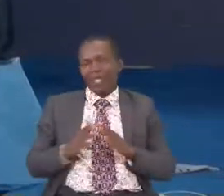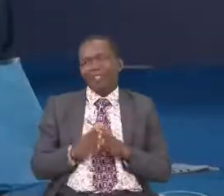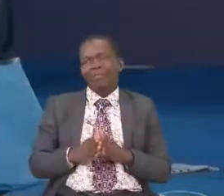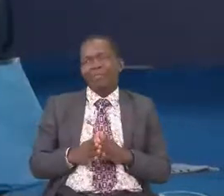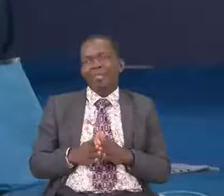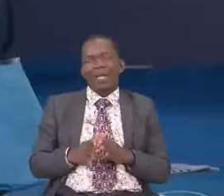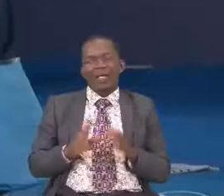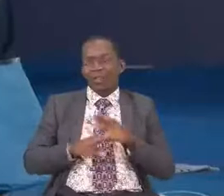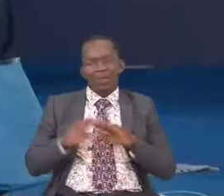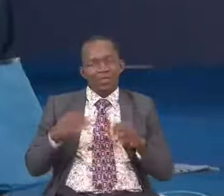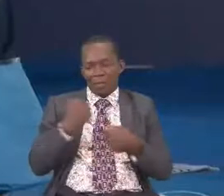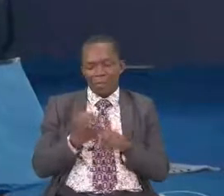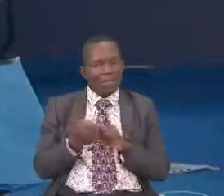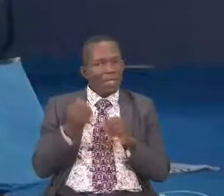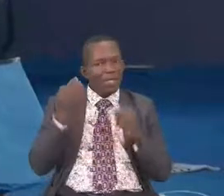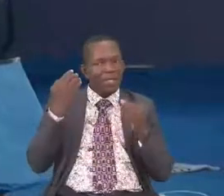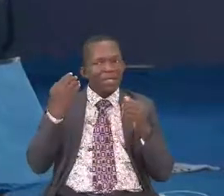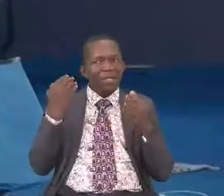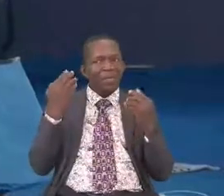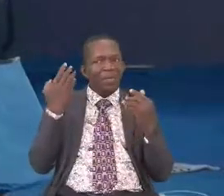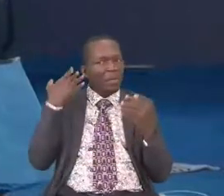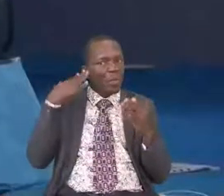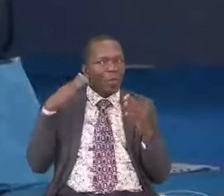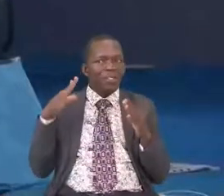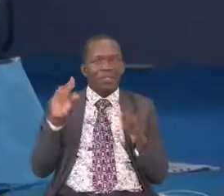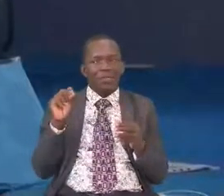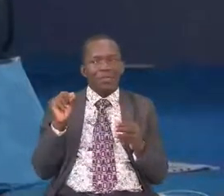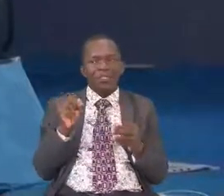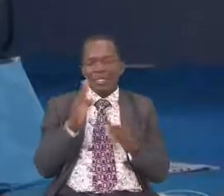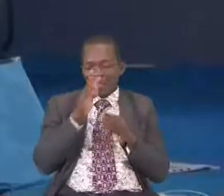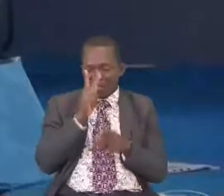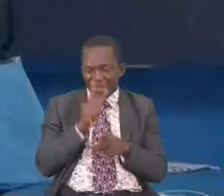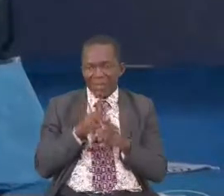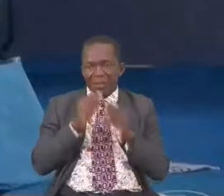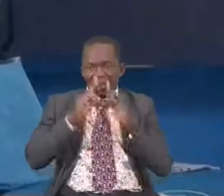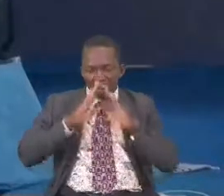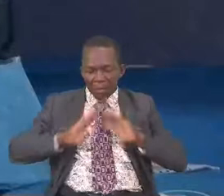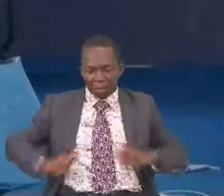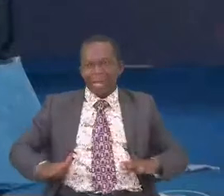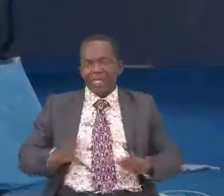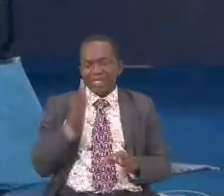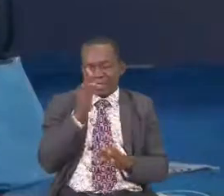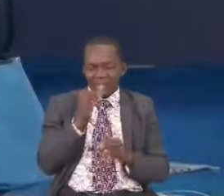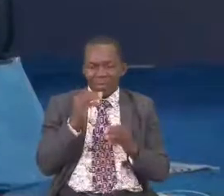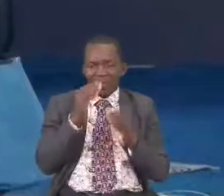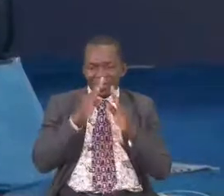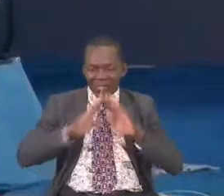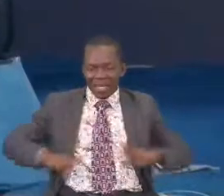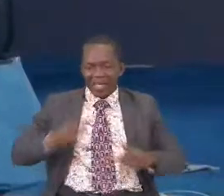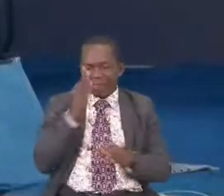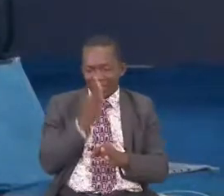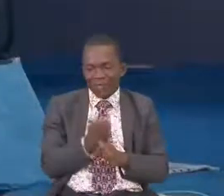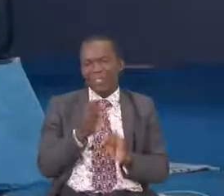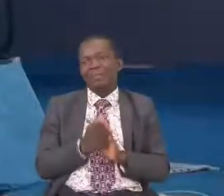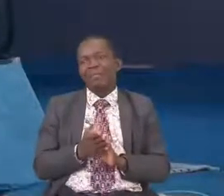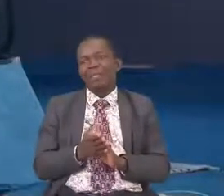une foi qui s'enorgueille. Non, une foi silencieuse. Et vous le faites une fois par jour, le